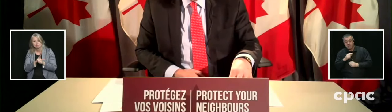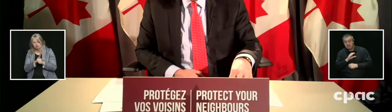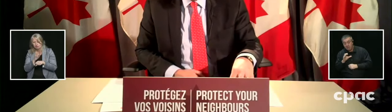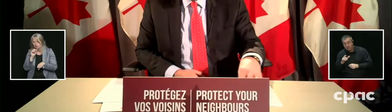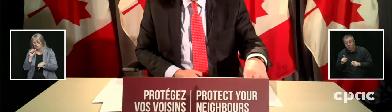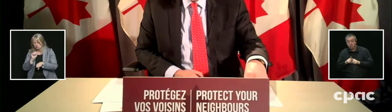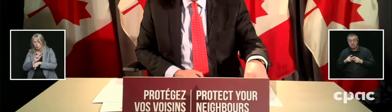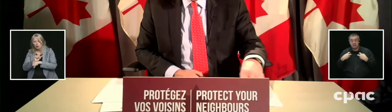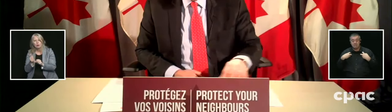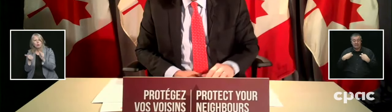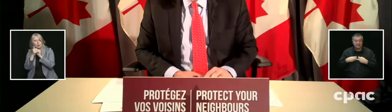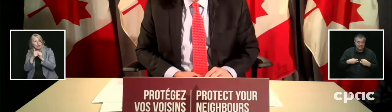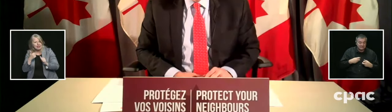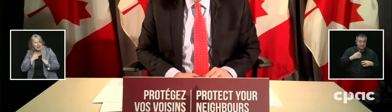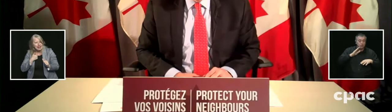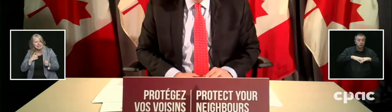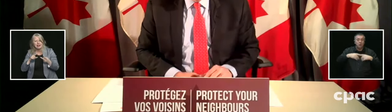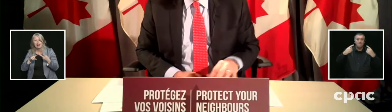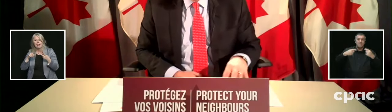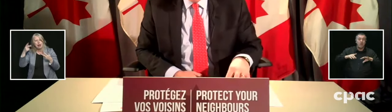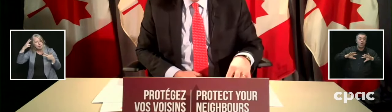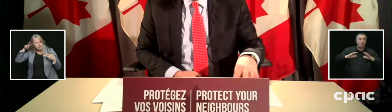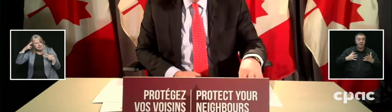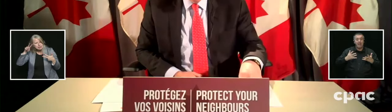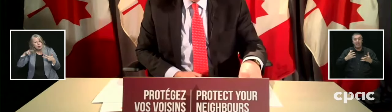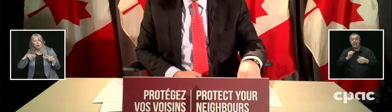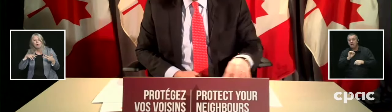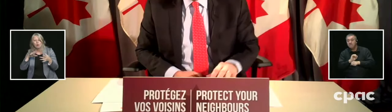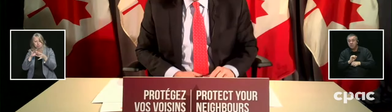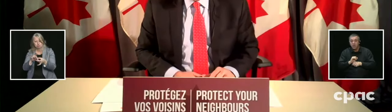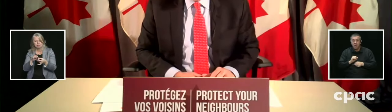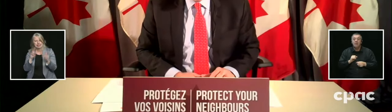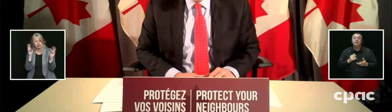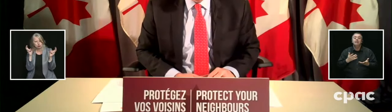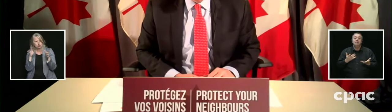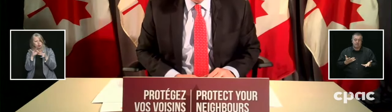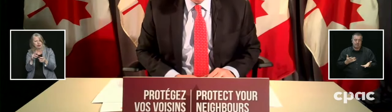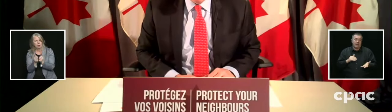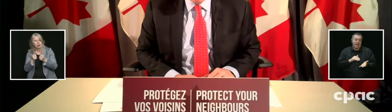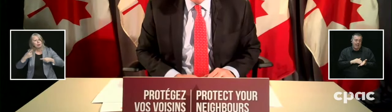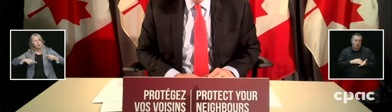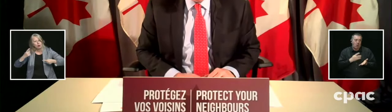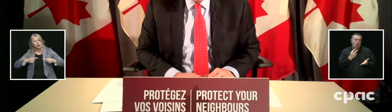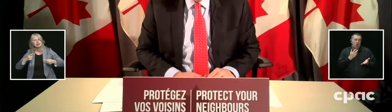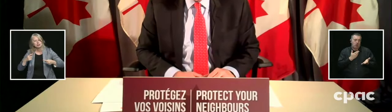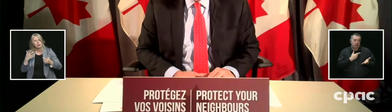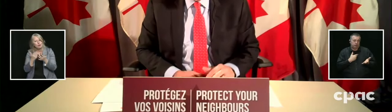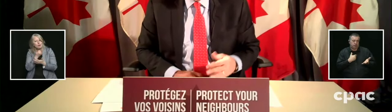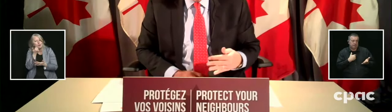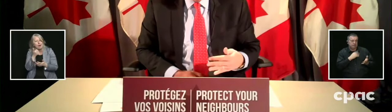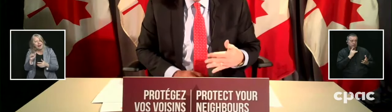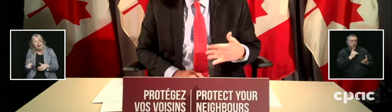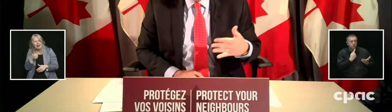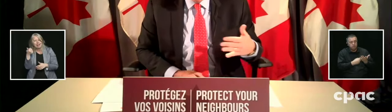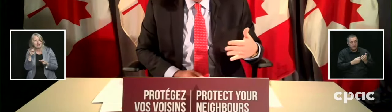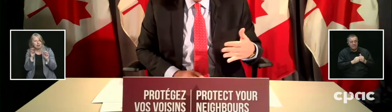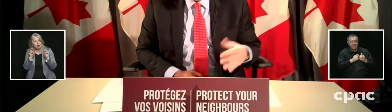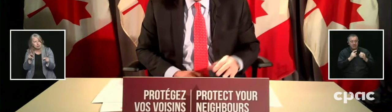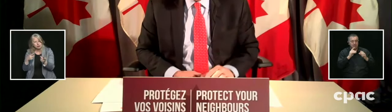Mexique sur la question des frontières, nous donne encore une autre occasion de discuter avec le gouvernement américain des mesures